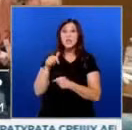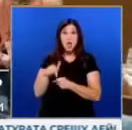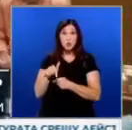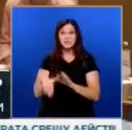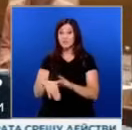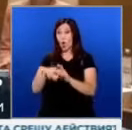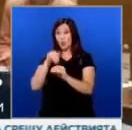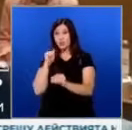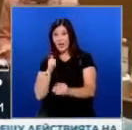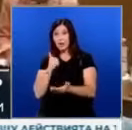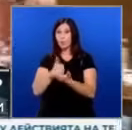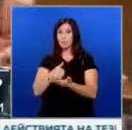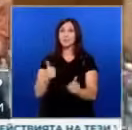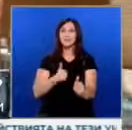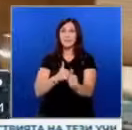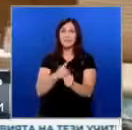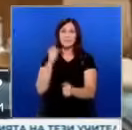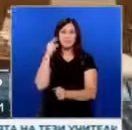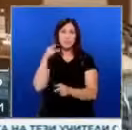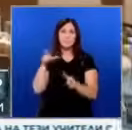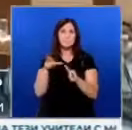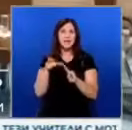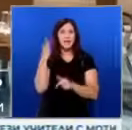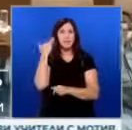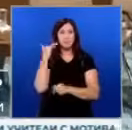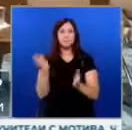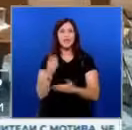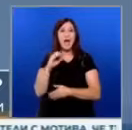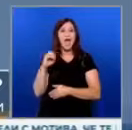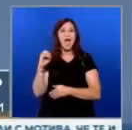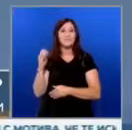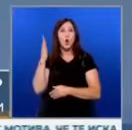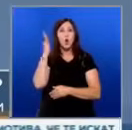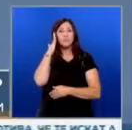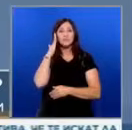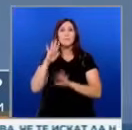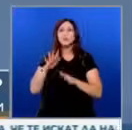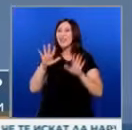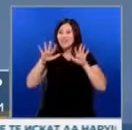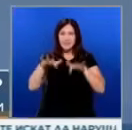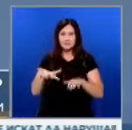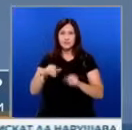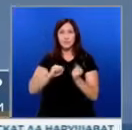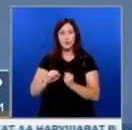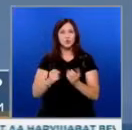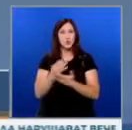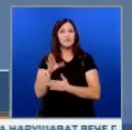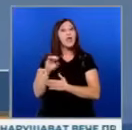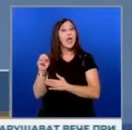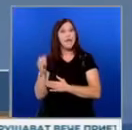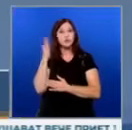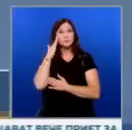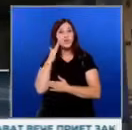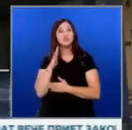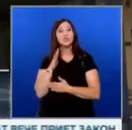се оттегли от поста заместник-председател, а Мария Габриел стана еврокомисар почти 10 месеца по-късно. Новите